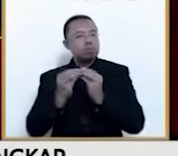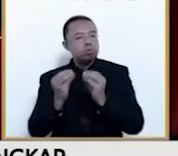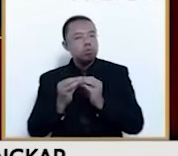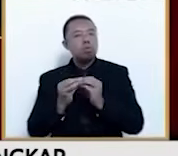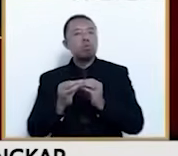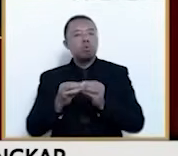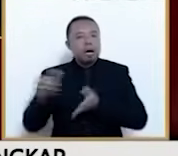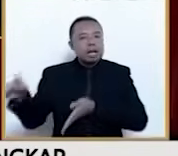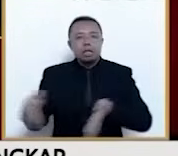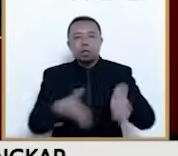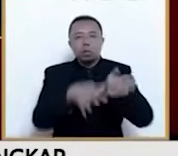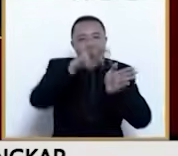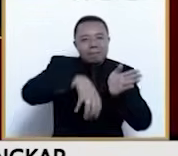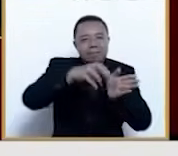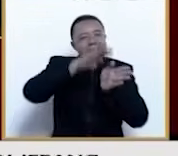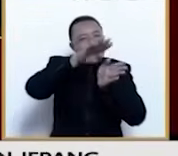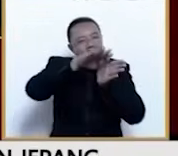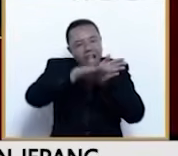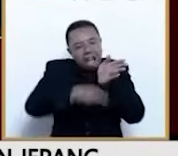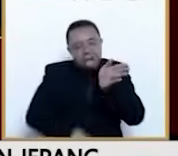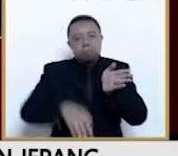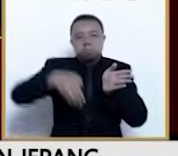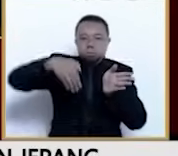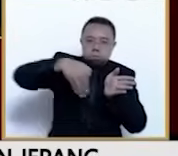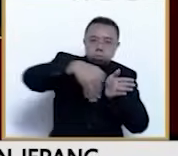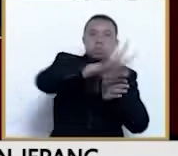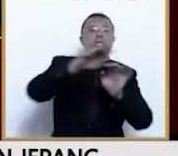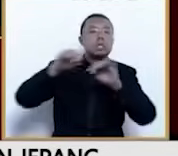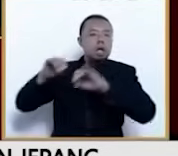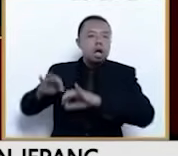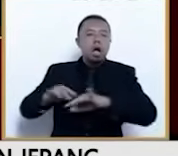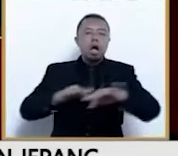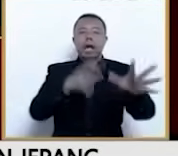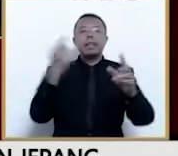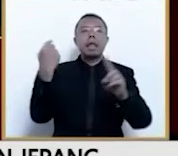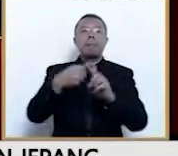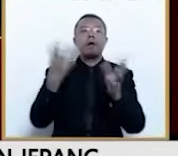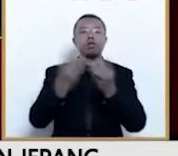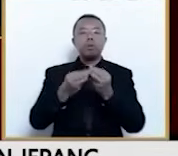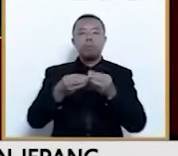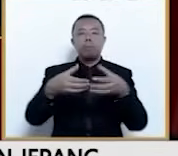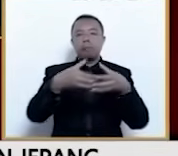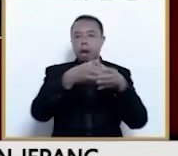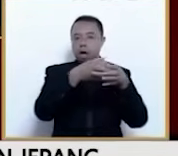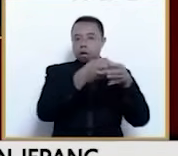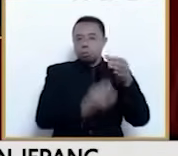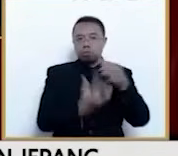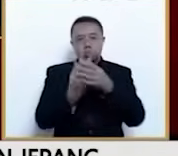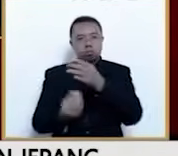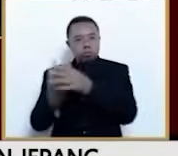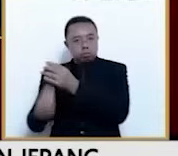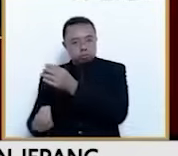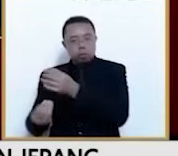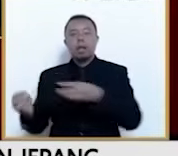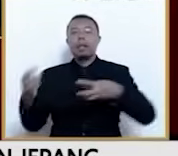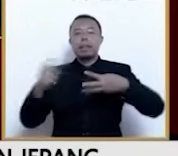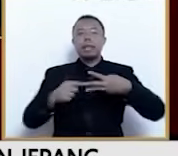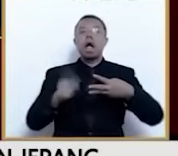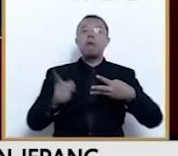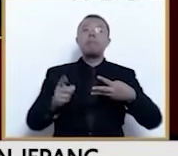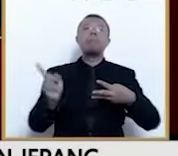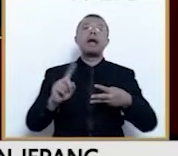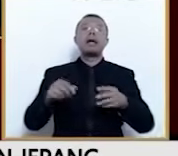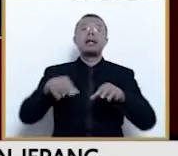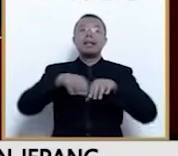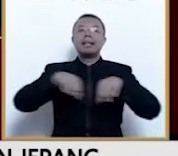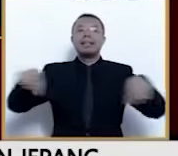melakukan normalisasi sungai dan menambah jumlah sumur resapan. Yang kedua adalah banjir genangan